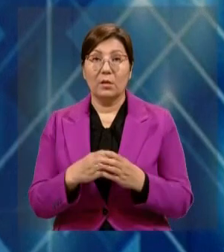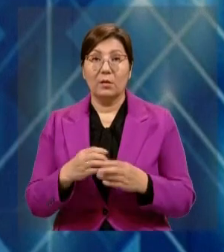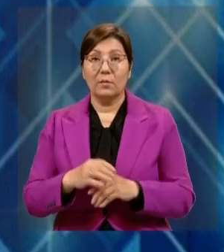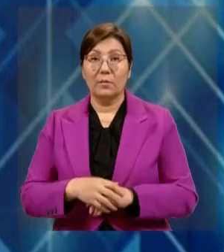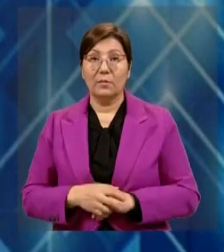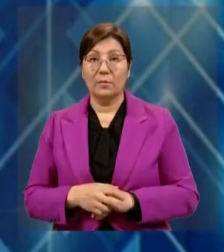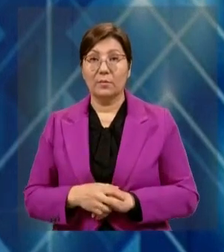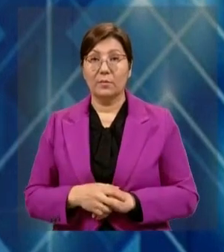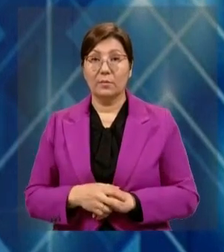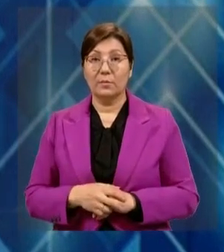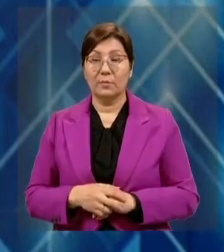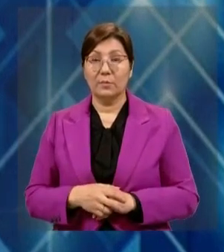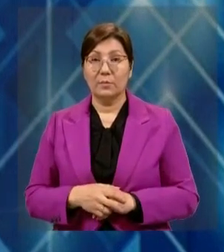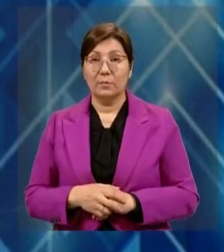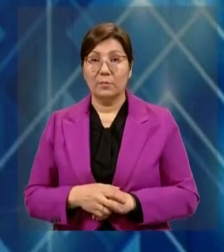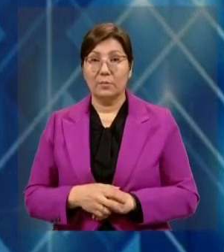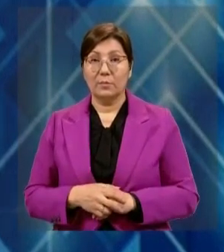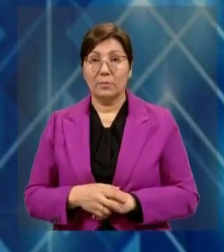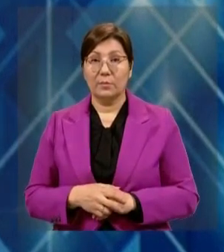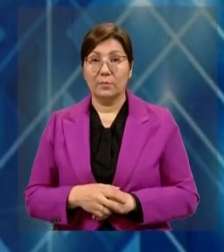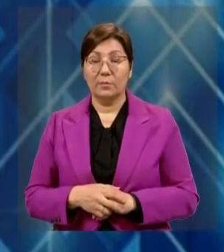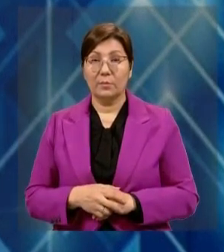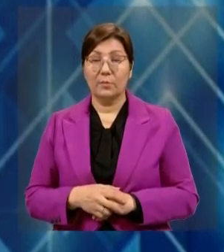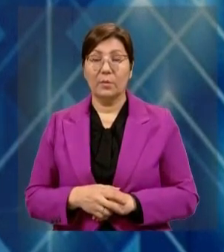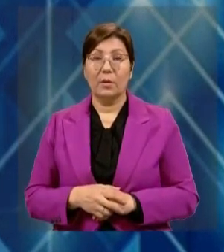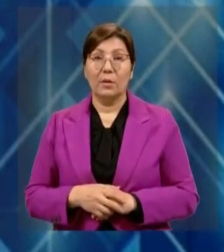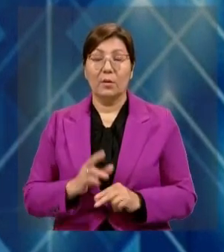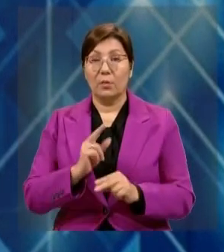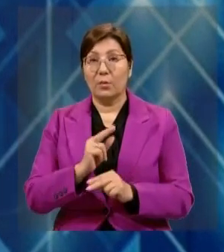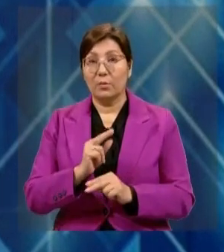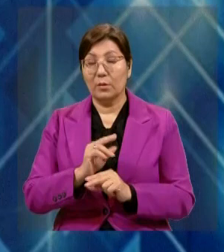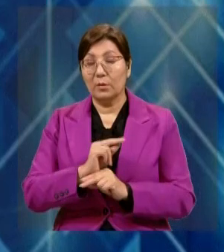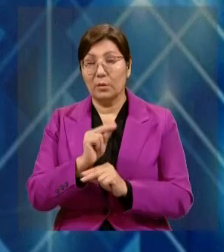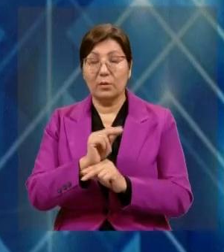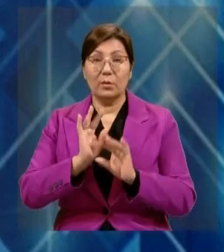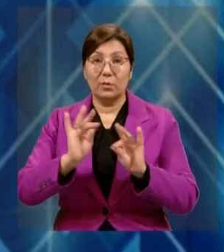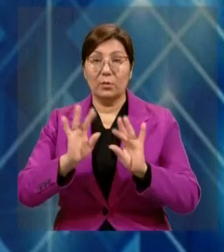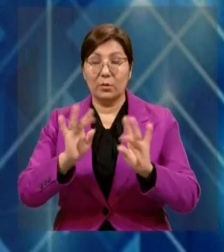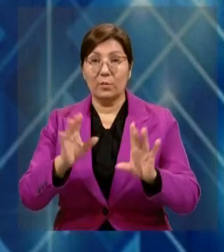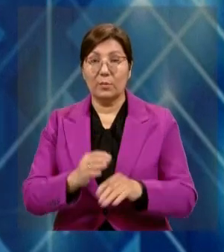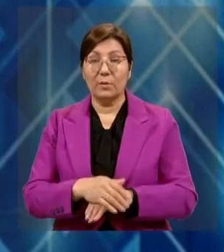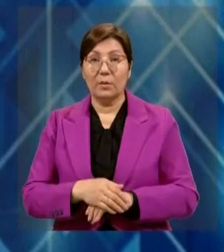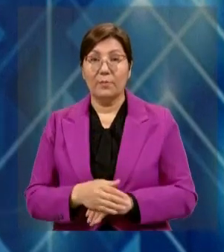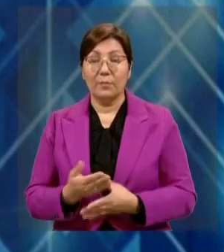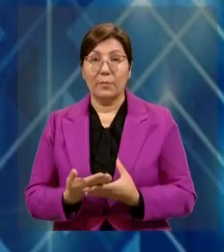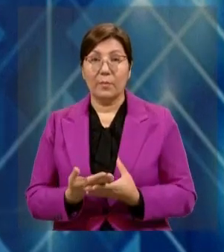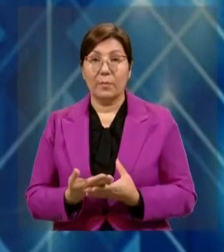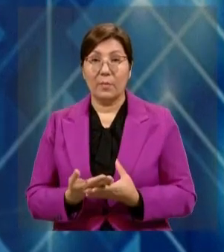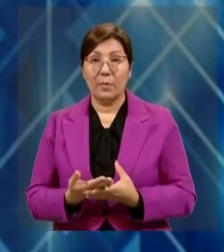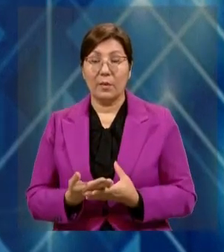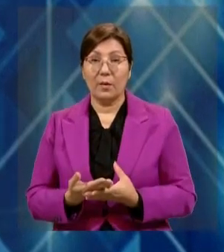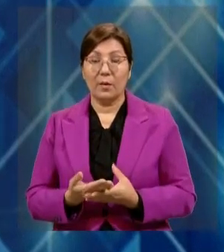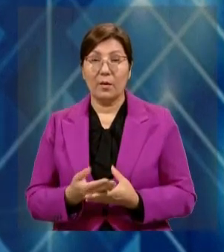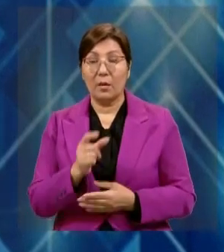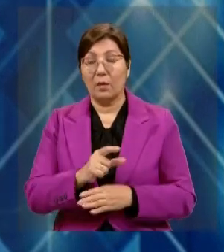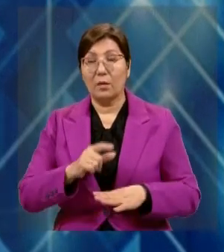ұйымдарға жаңағы лекция өткізіп барамыз. Халық арасында, яғни бұл тіркелімге туралы түсінік